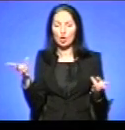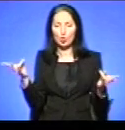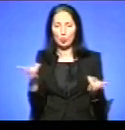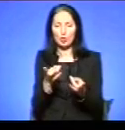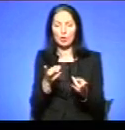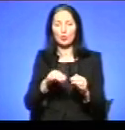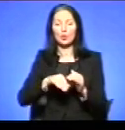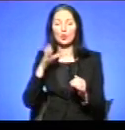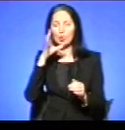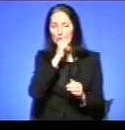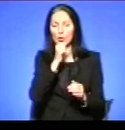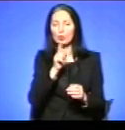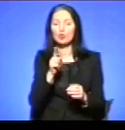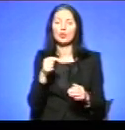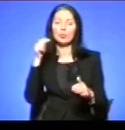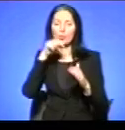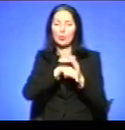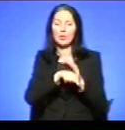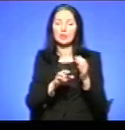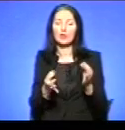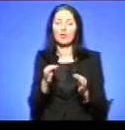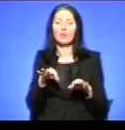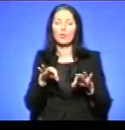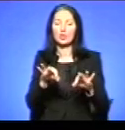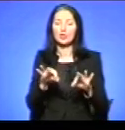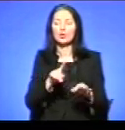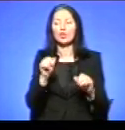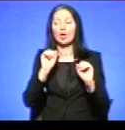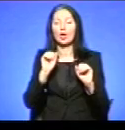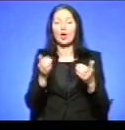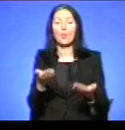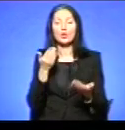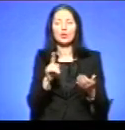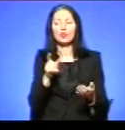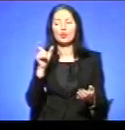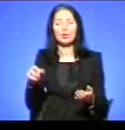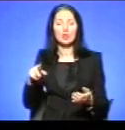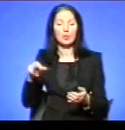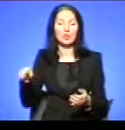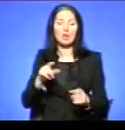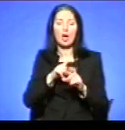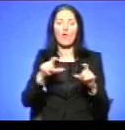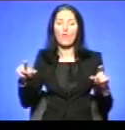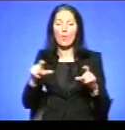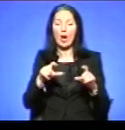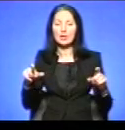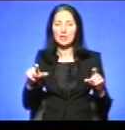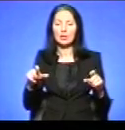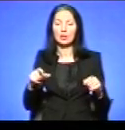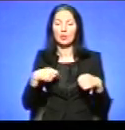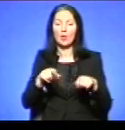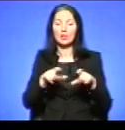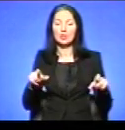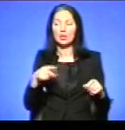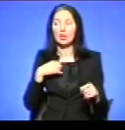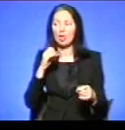щоб проникнути в автомобіль? Чи можливо, що людина відійшла буквально в магазин, в супермаркет і вже побачила, що її авто або